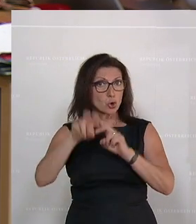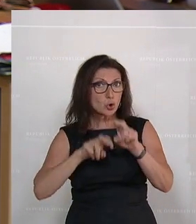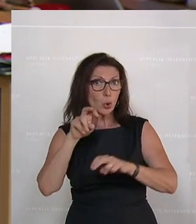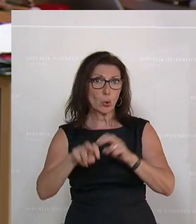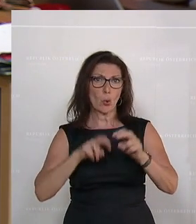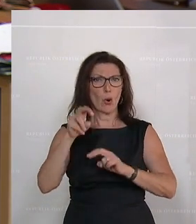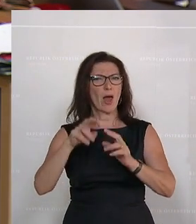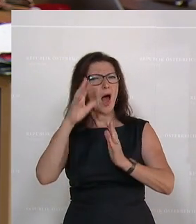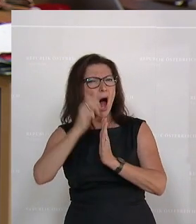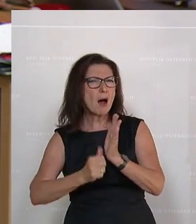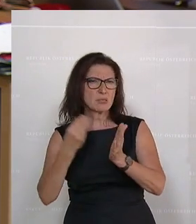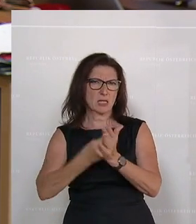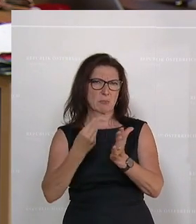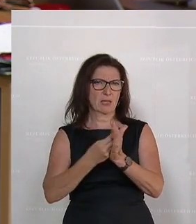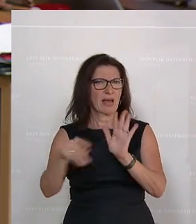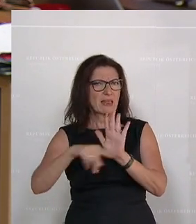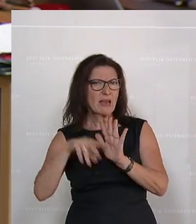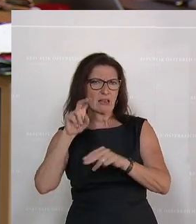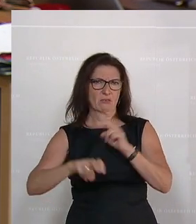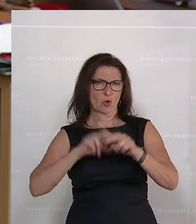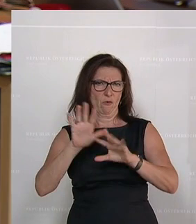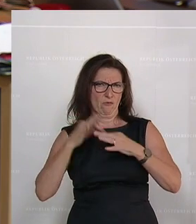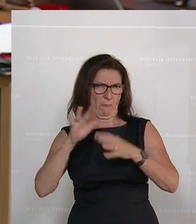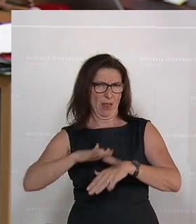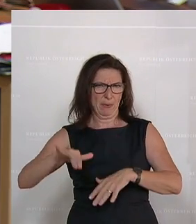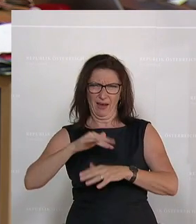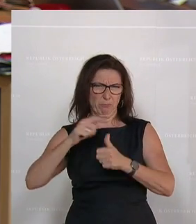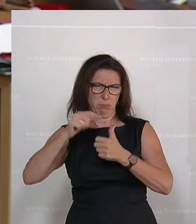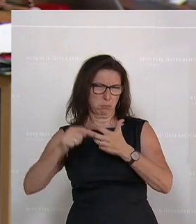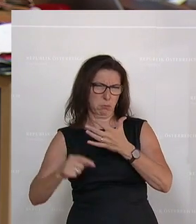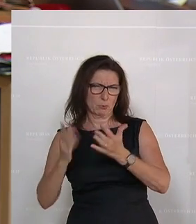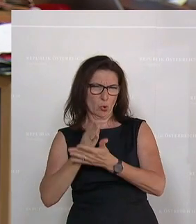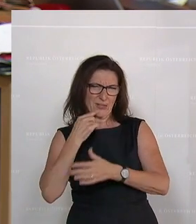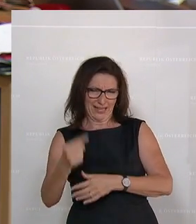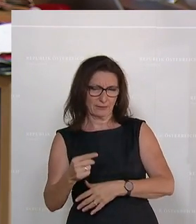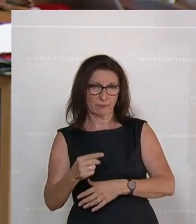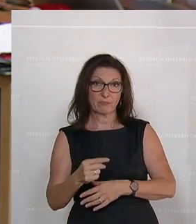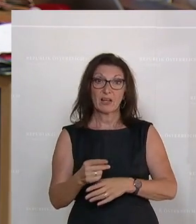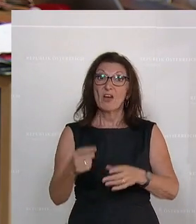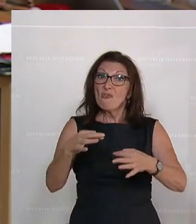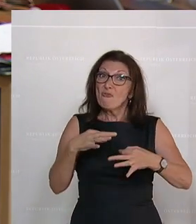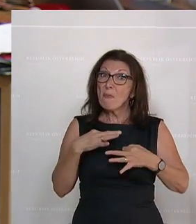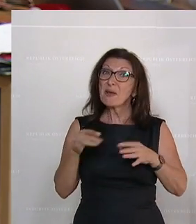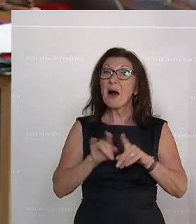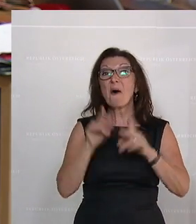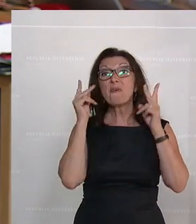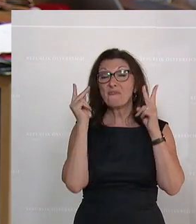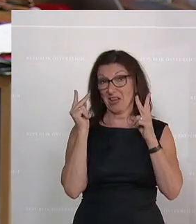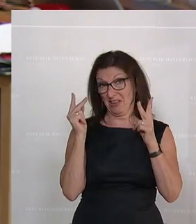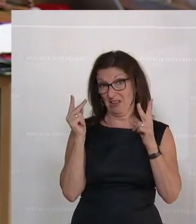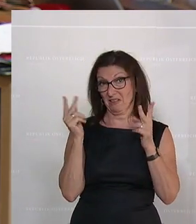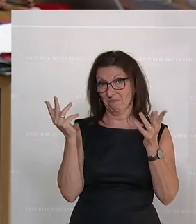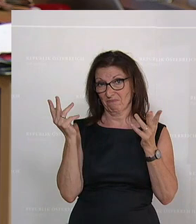absetzbeträge negativsteuer fähig im familienbereich all das wurde angesprochen ganz wichtig ist auch für mich dass wir